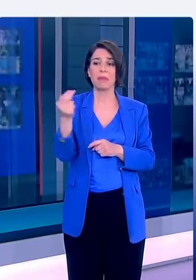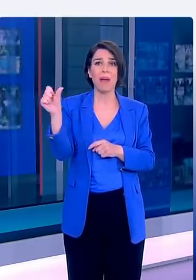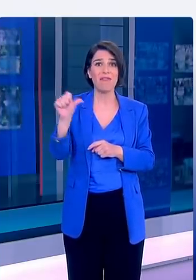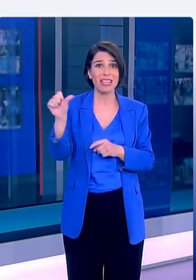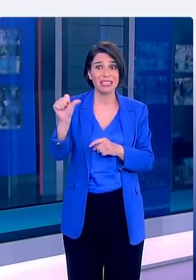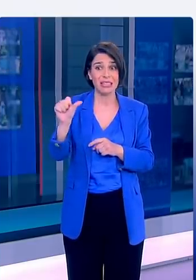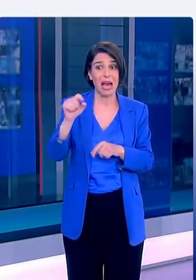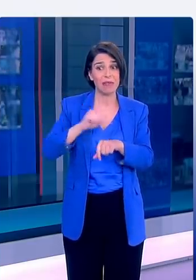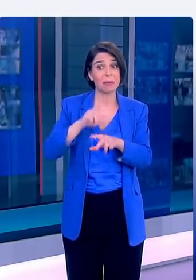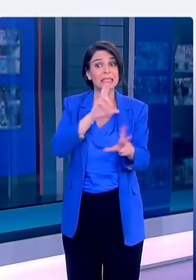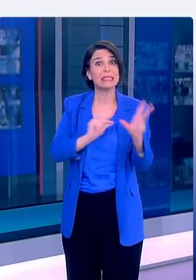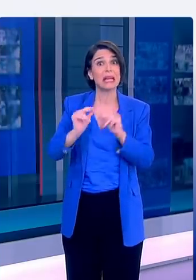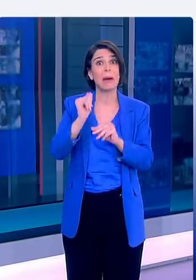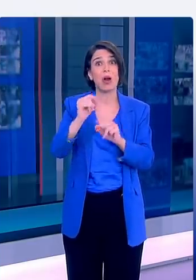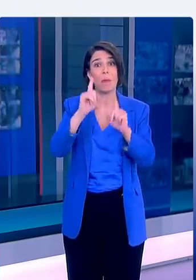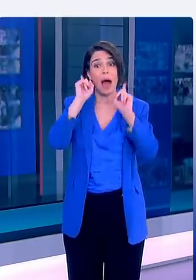όταν και εφόσον είμαστε έτοιμοι.